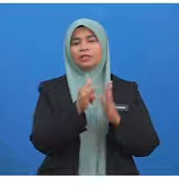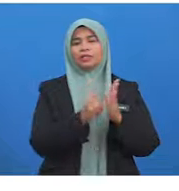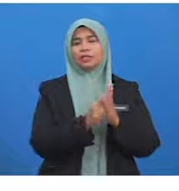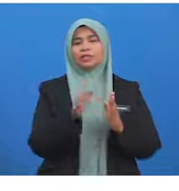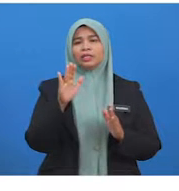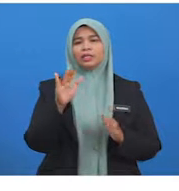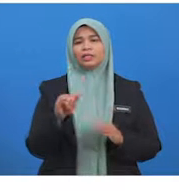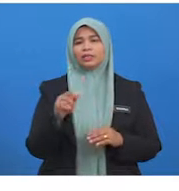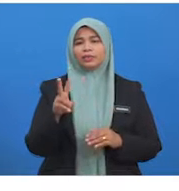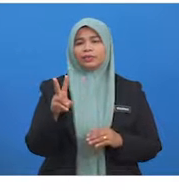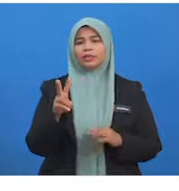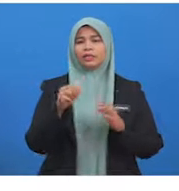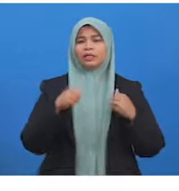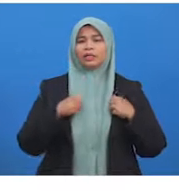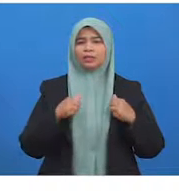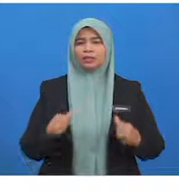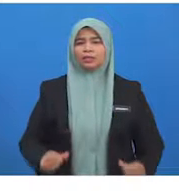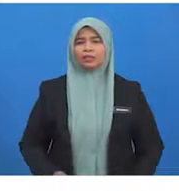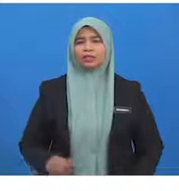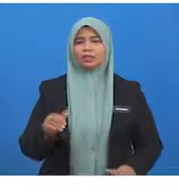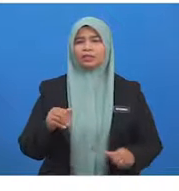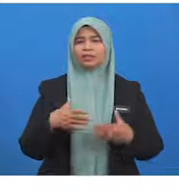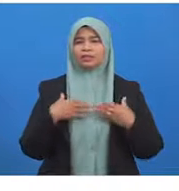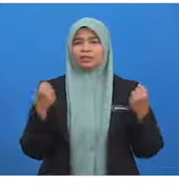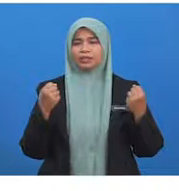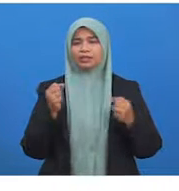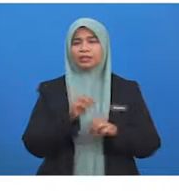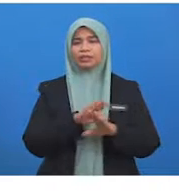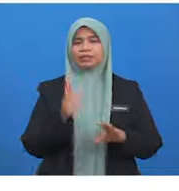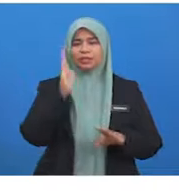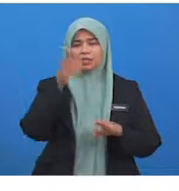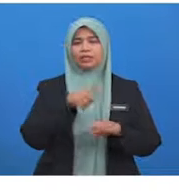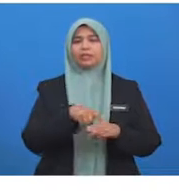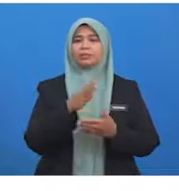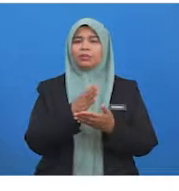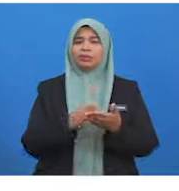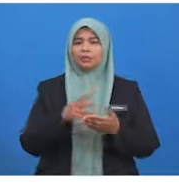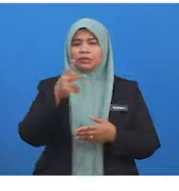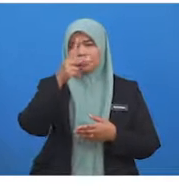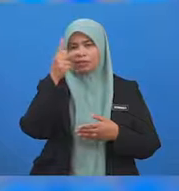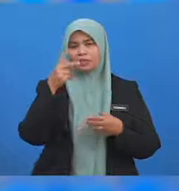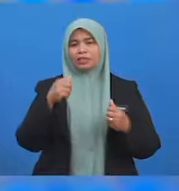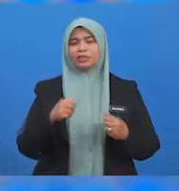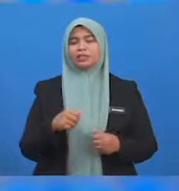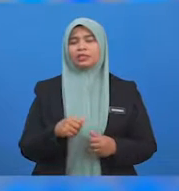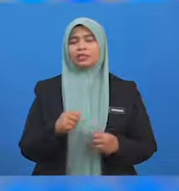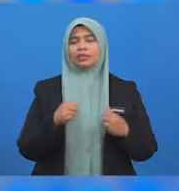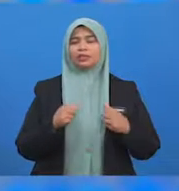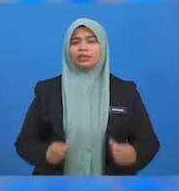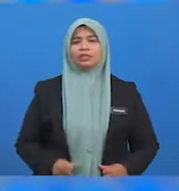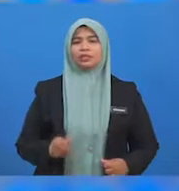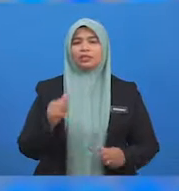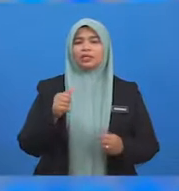yang sihat tidak akan dipotong bagi anggota yang lumpuh, walaupun dengan